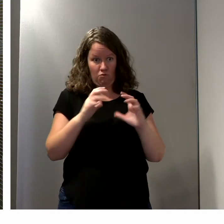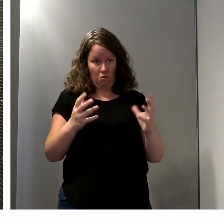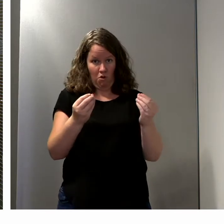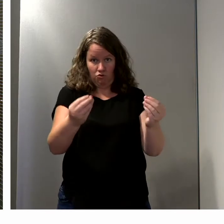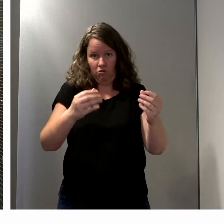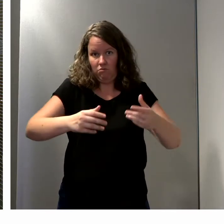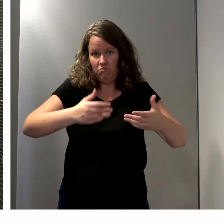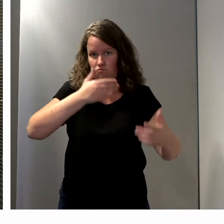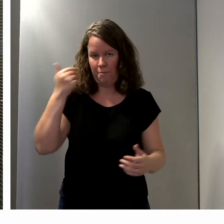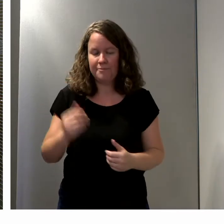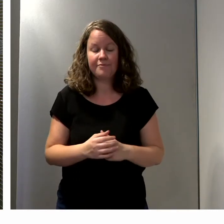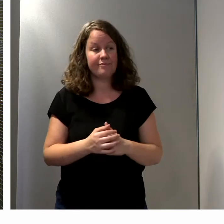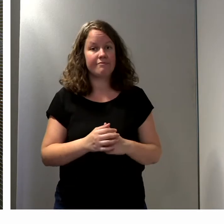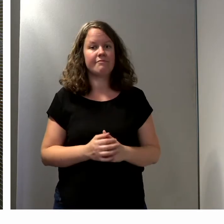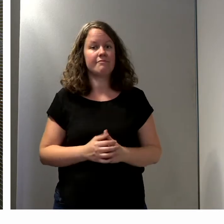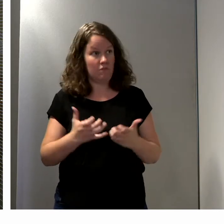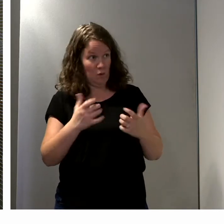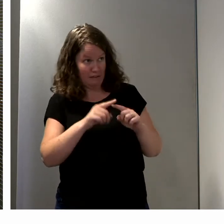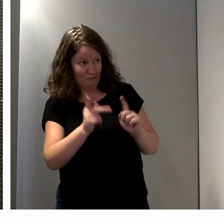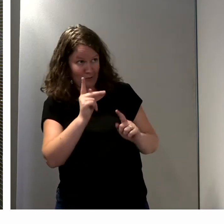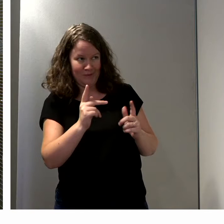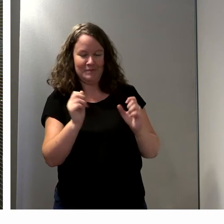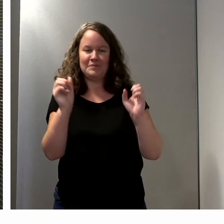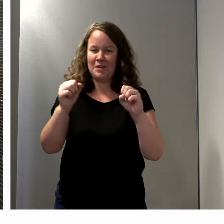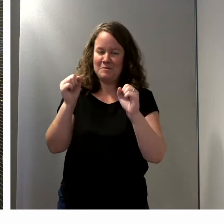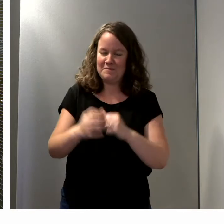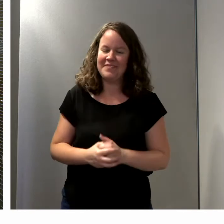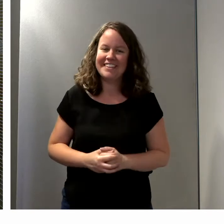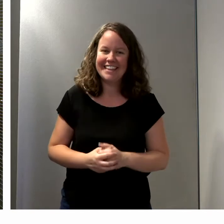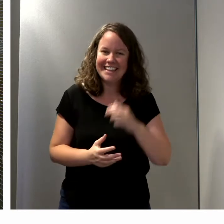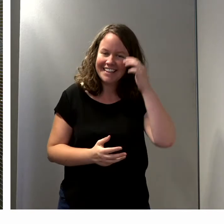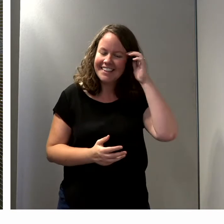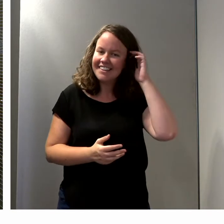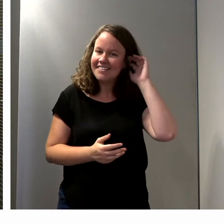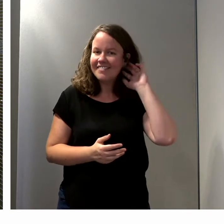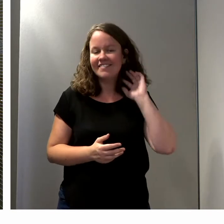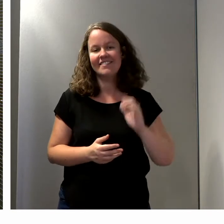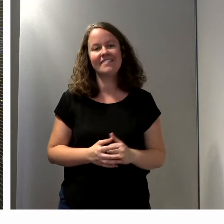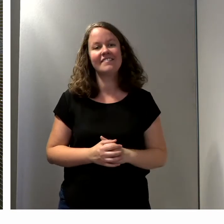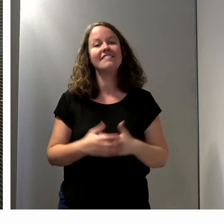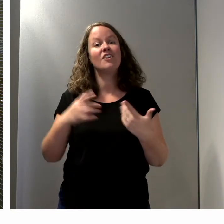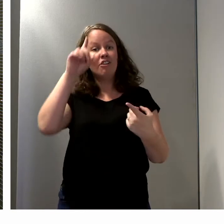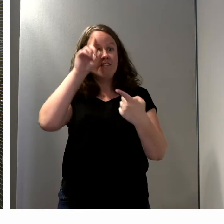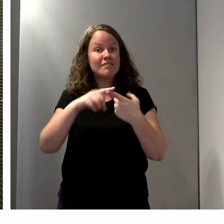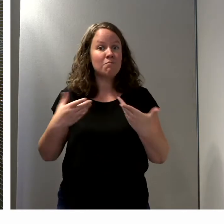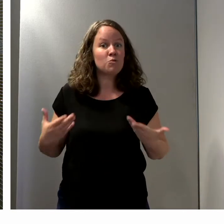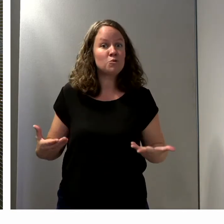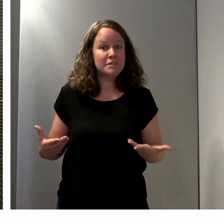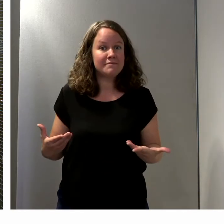Alors, je peux continuer à détailler un peu ce qu'on fait. Donc, sur le sujet qui nous amène aujourd'hui, qui est